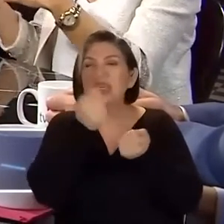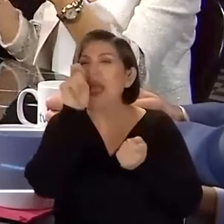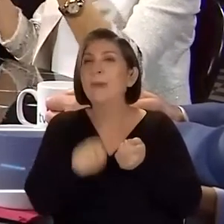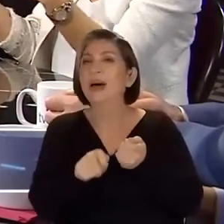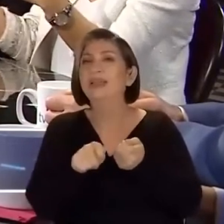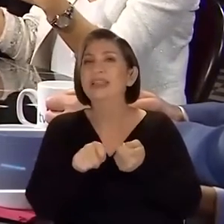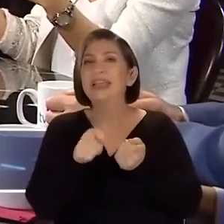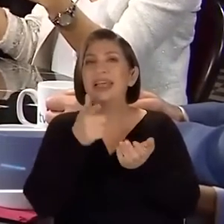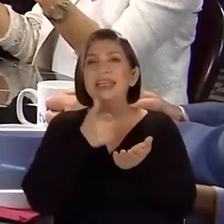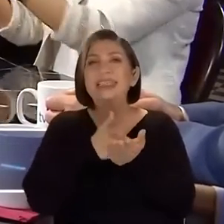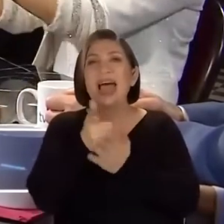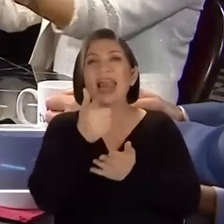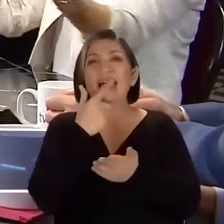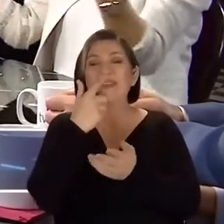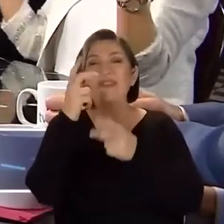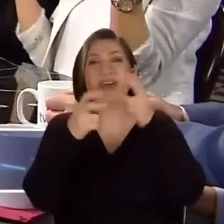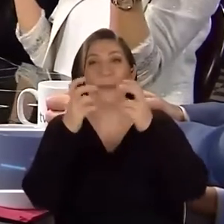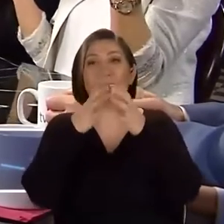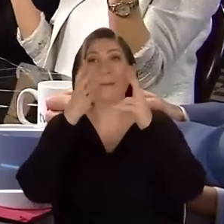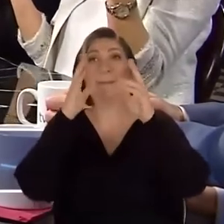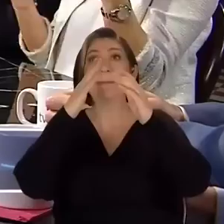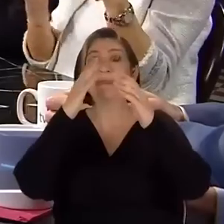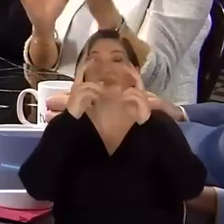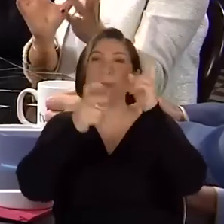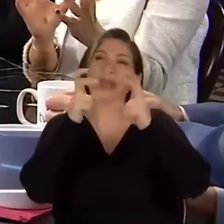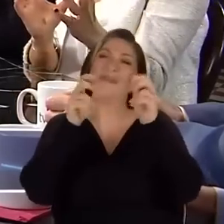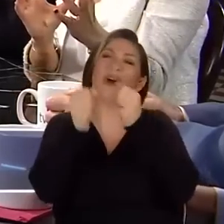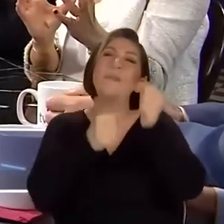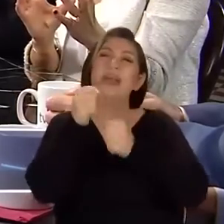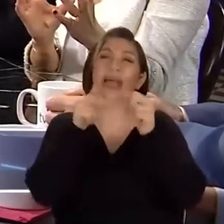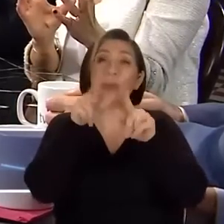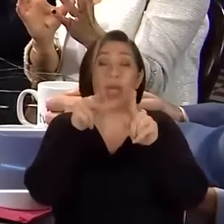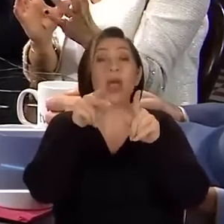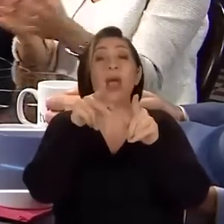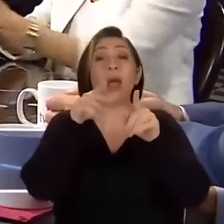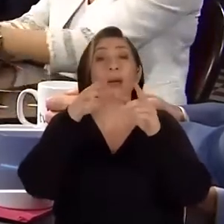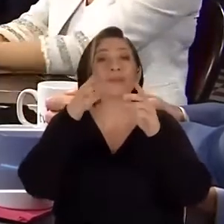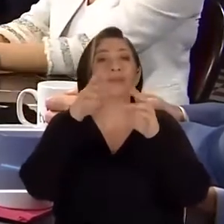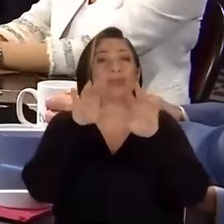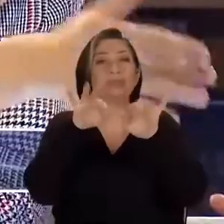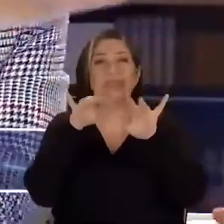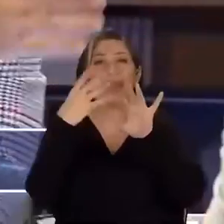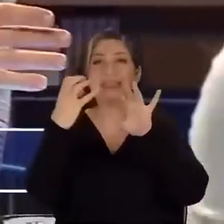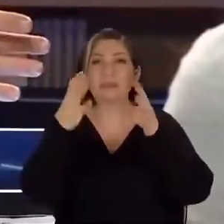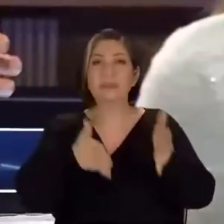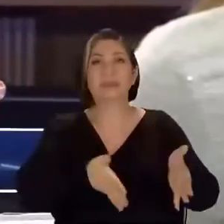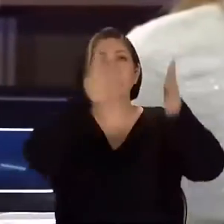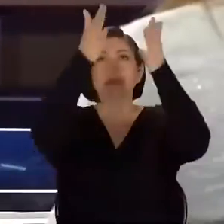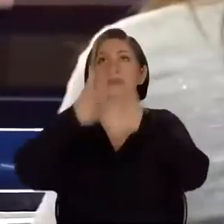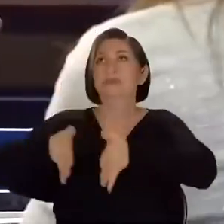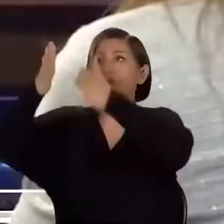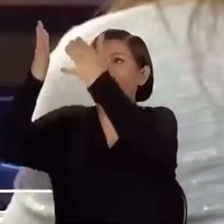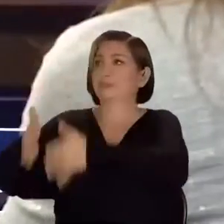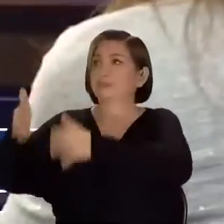ve tarla dedikleri fabrika binası gibi tesislerde makineler bu işi yapıyor. Özür dilerim ama sen anlatırken şöyle bir şey dedin.